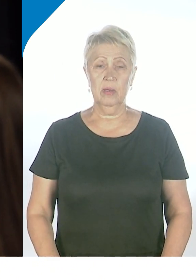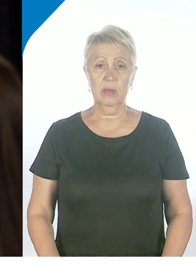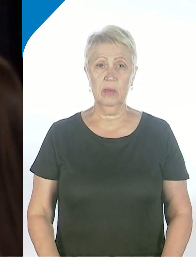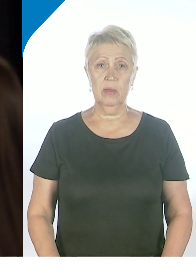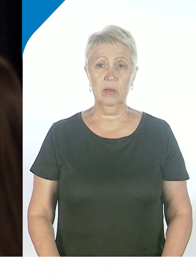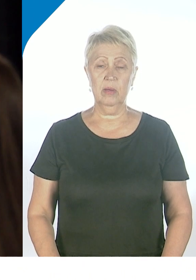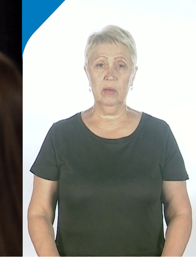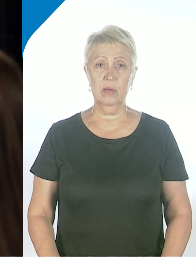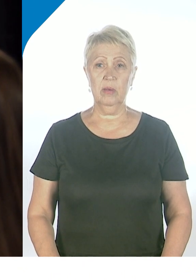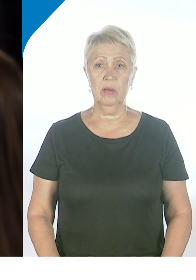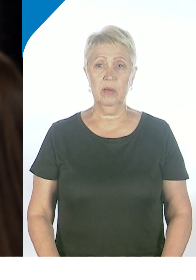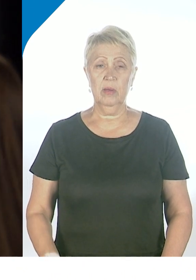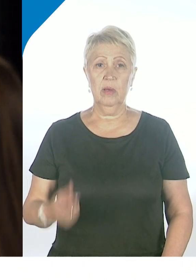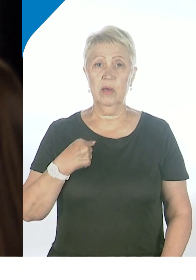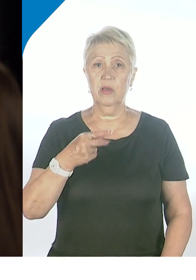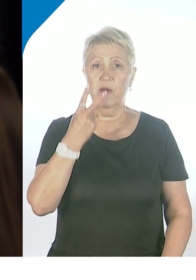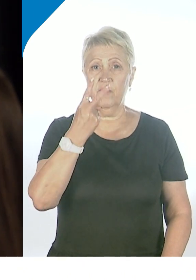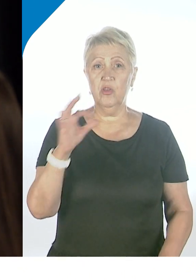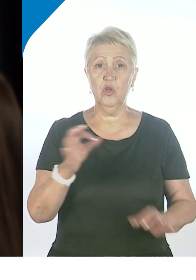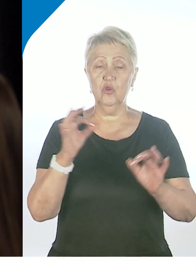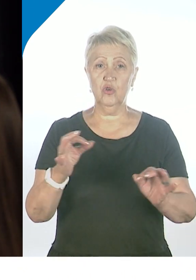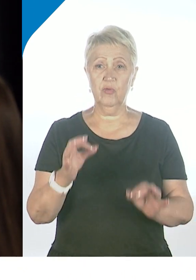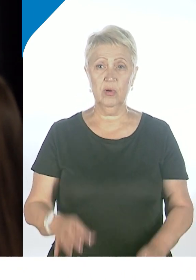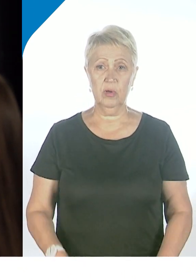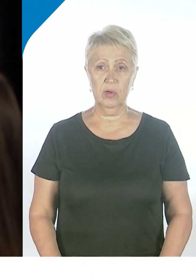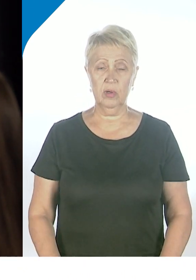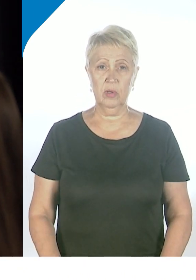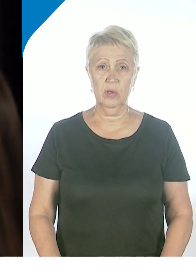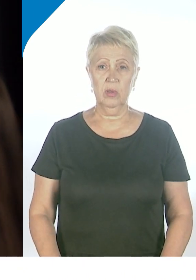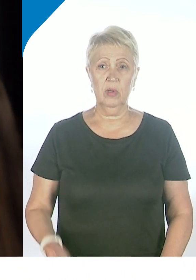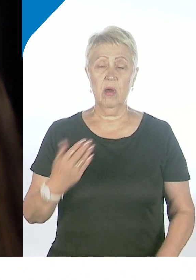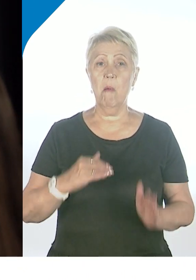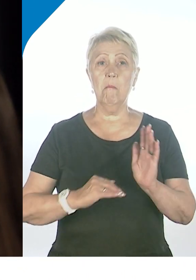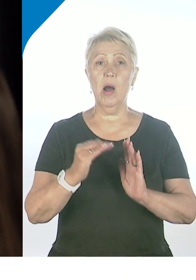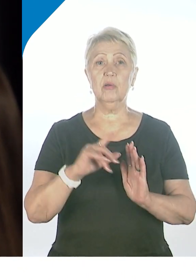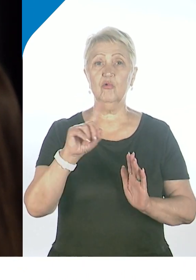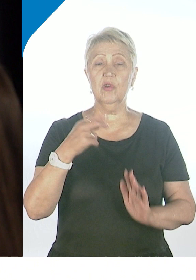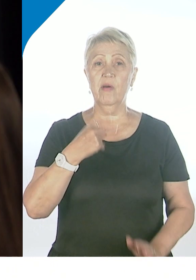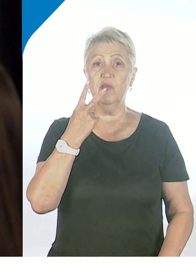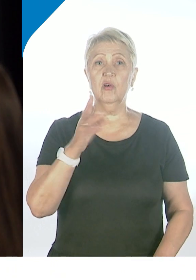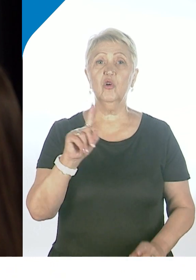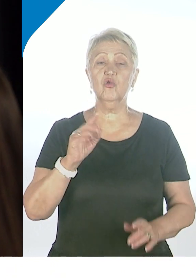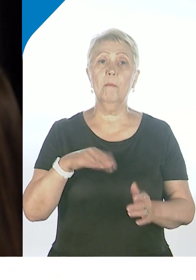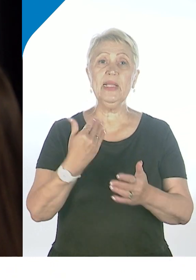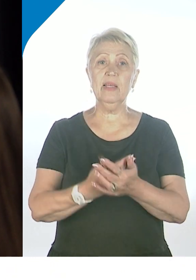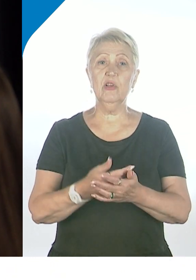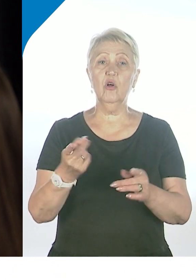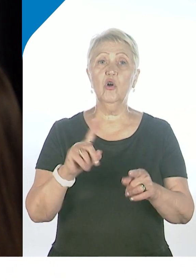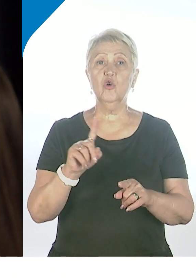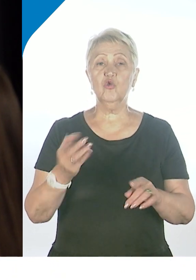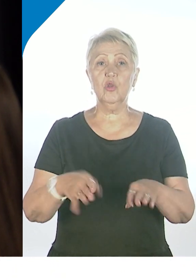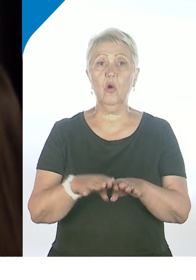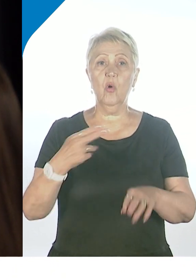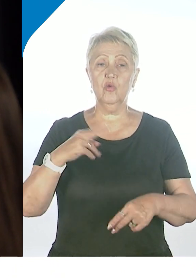факту я не видел вообще ничего. То есть я там максимум видел, представлял, что такое там стройка, что такое